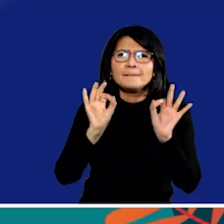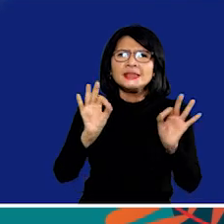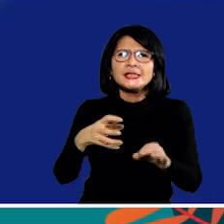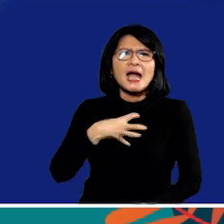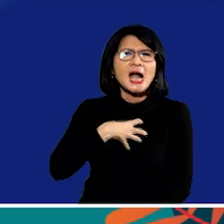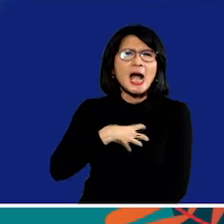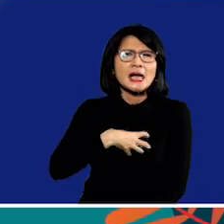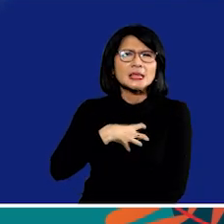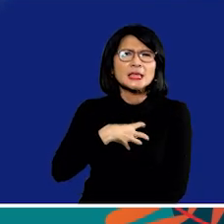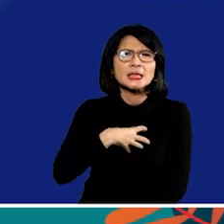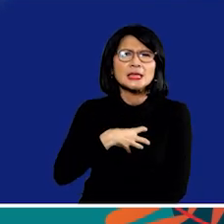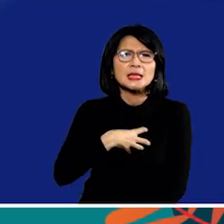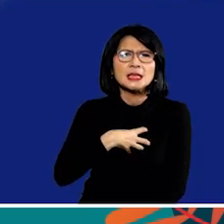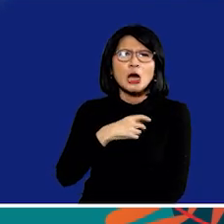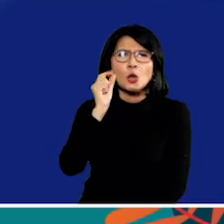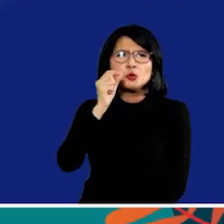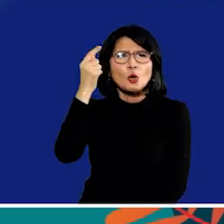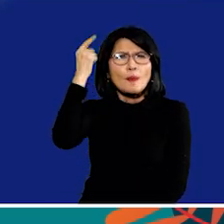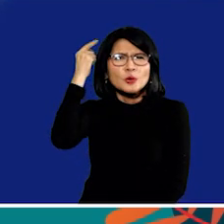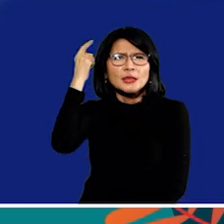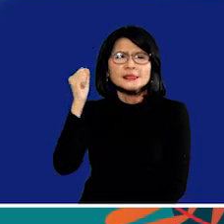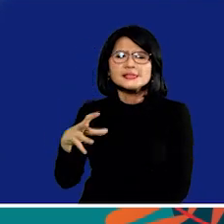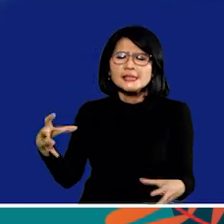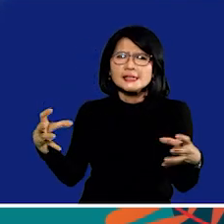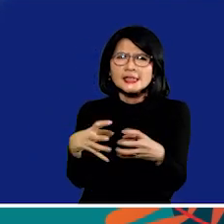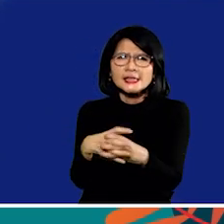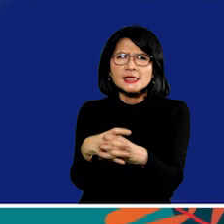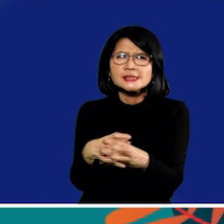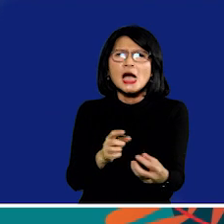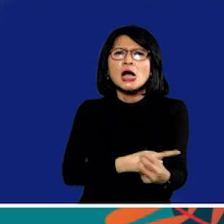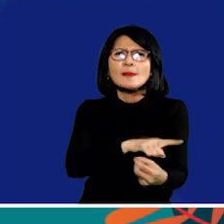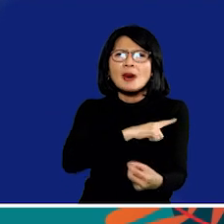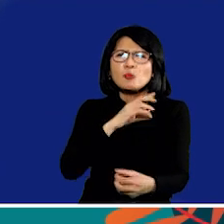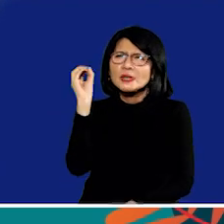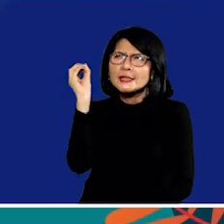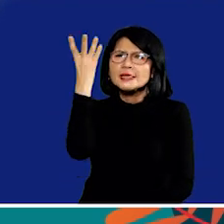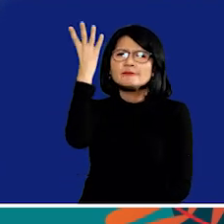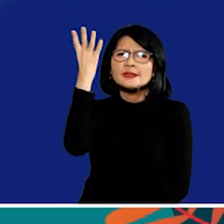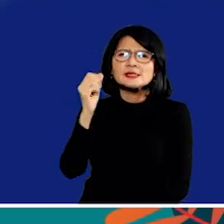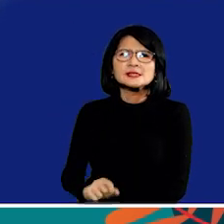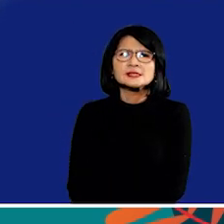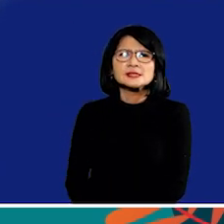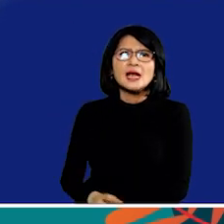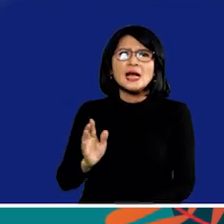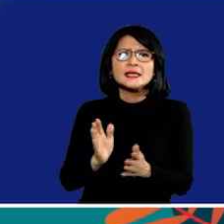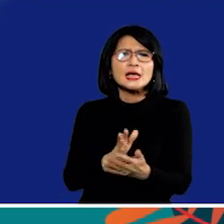pendidikan untuk menambahkan moralitas, integritas, kemampuan kreativitas, dan juga